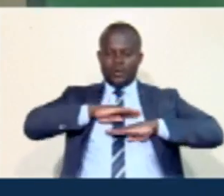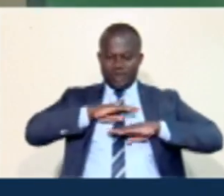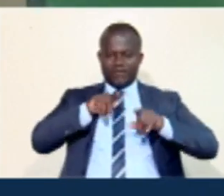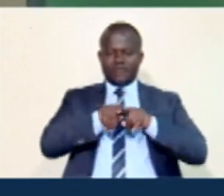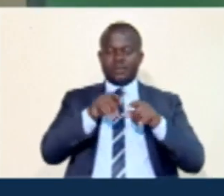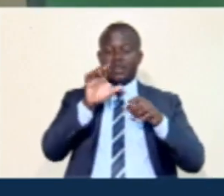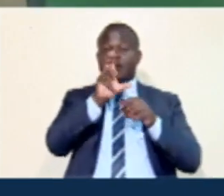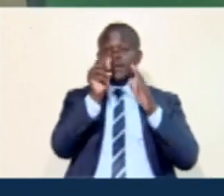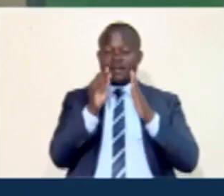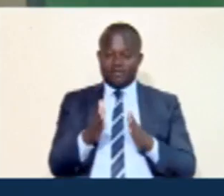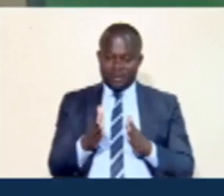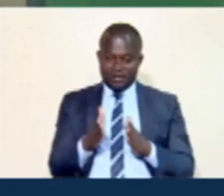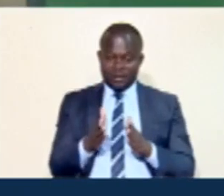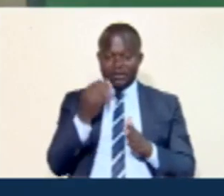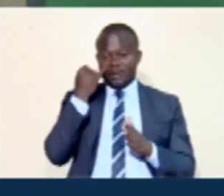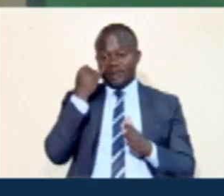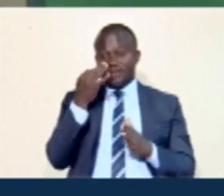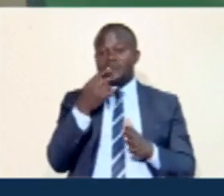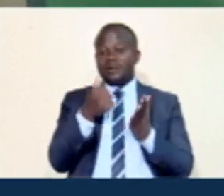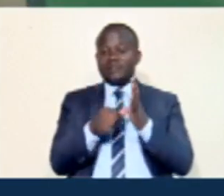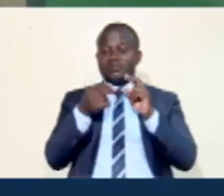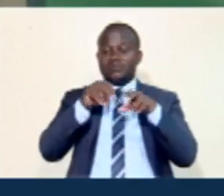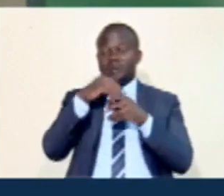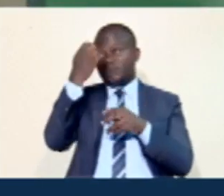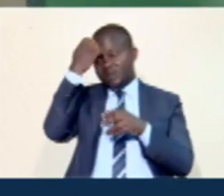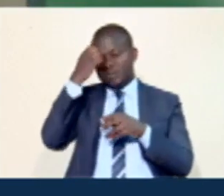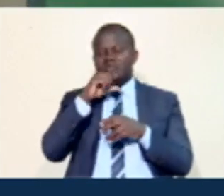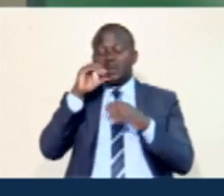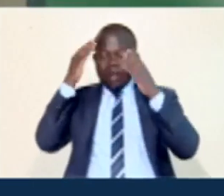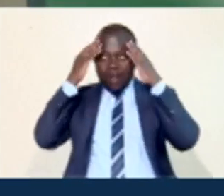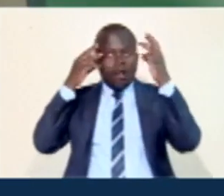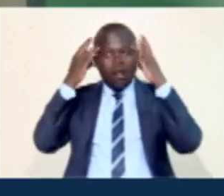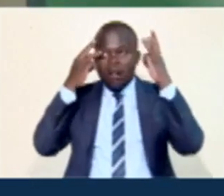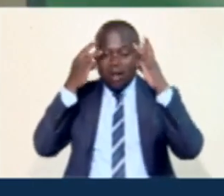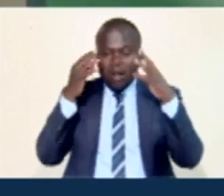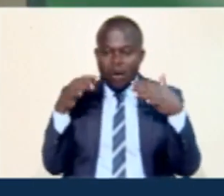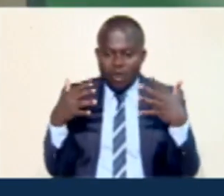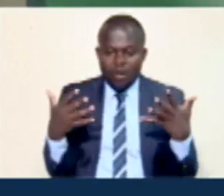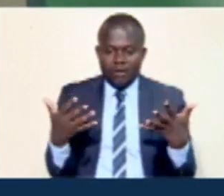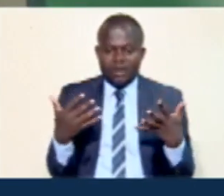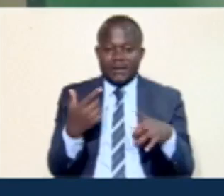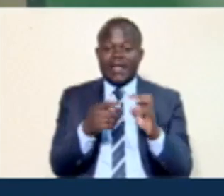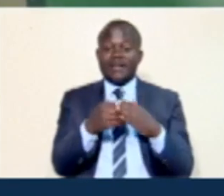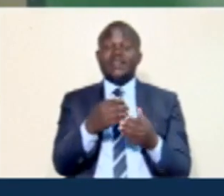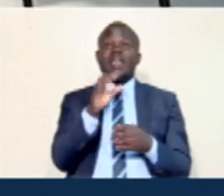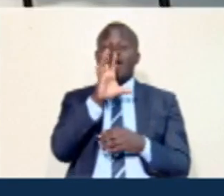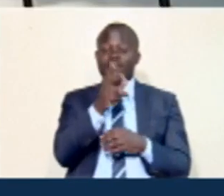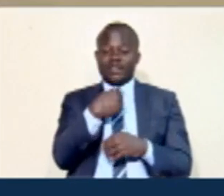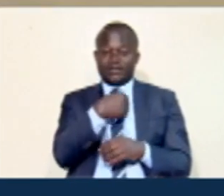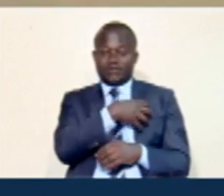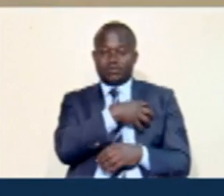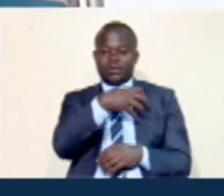nk'Abanyafurika. Nihagira ikibazo kibi Burayi two guhungabana, kandi Afurika ifite ubukungu buhagije.